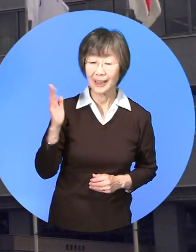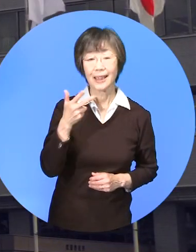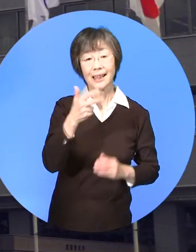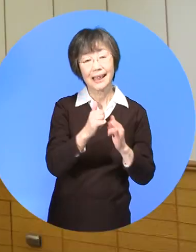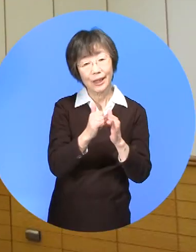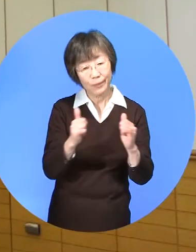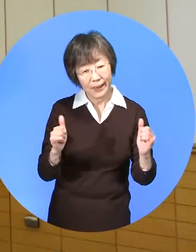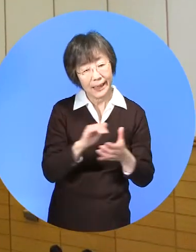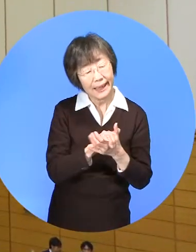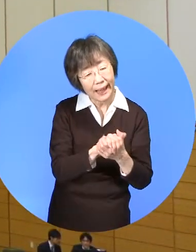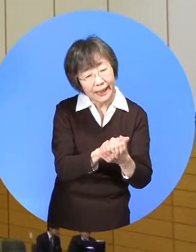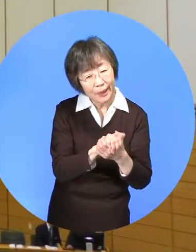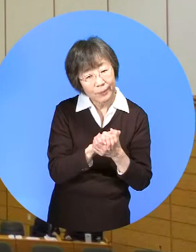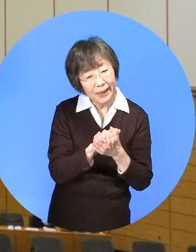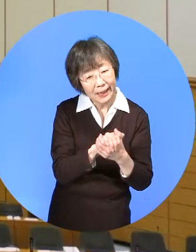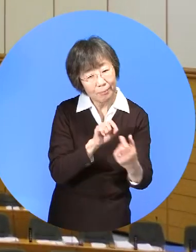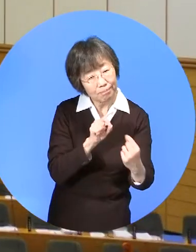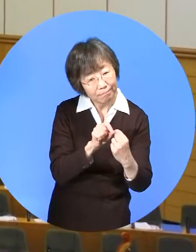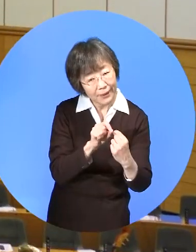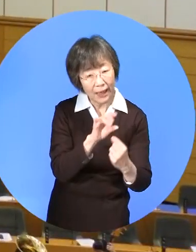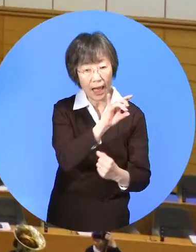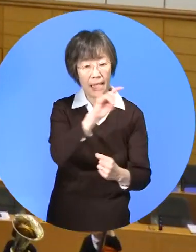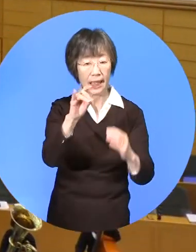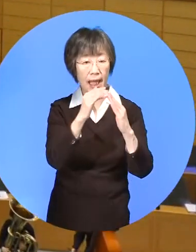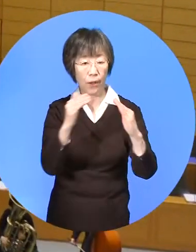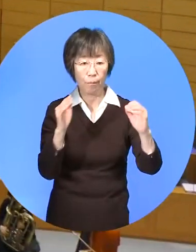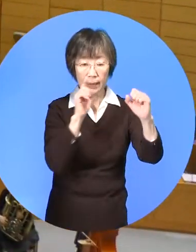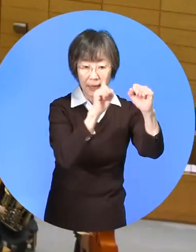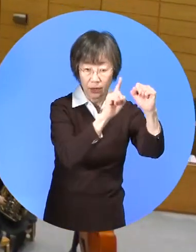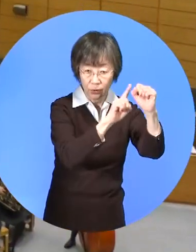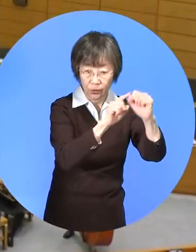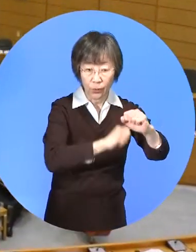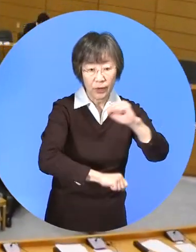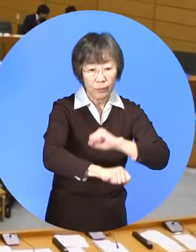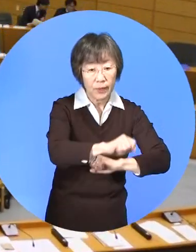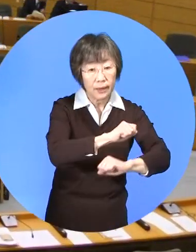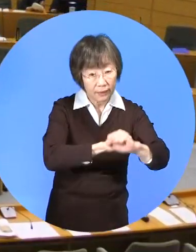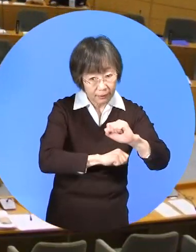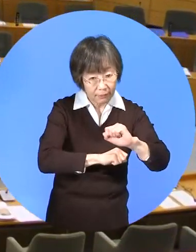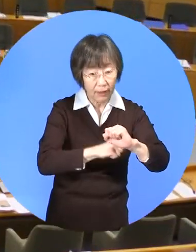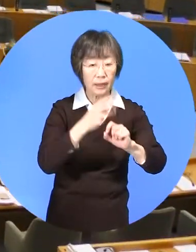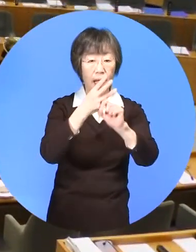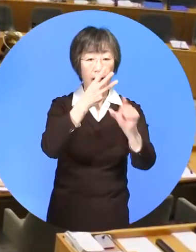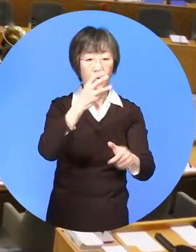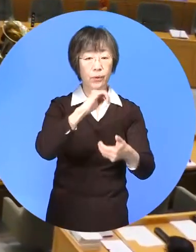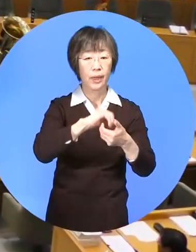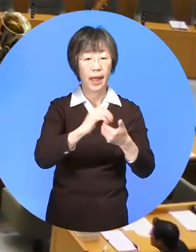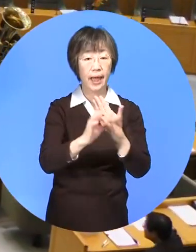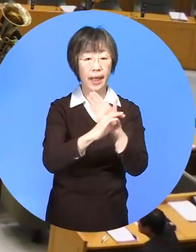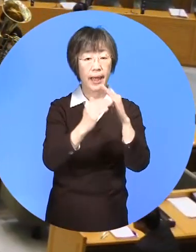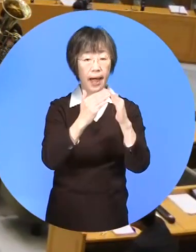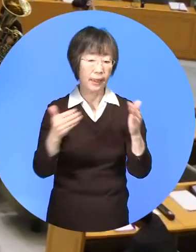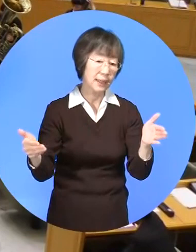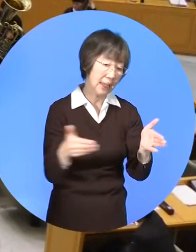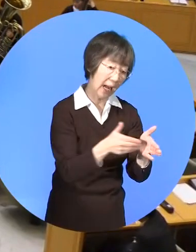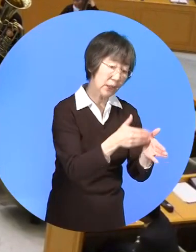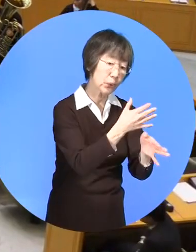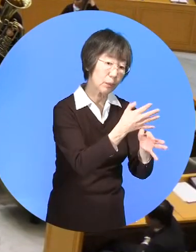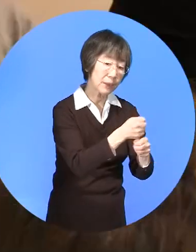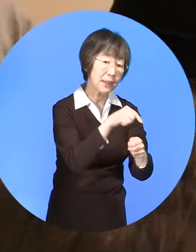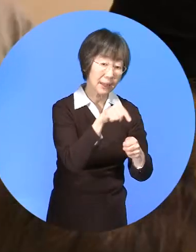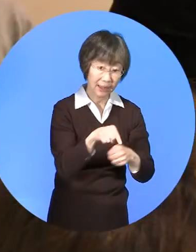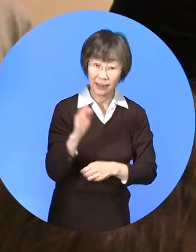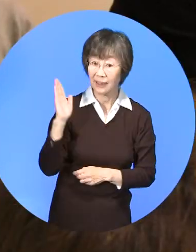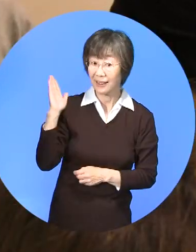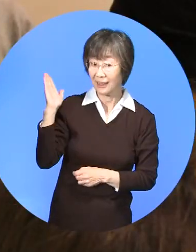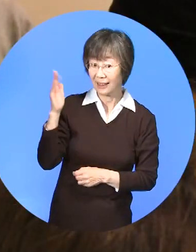25日、市民に身近で親しみやすい議会を目指す取り組みの一環として、3月定例会最終日に吹田市